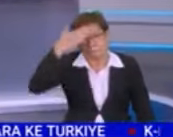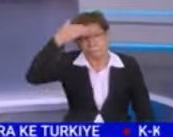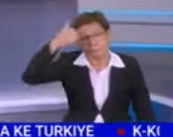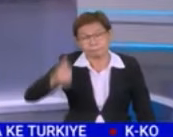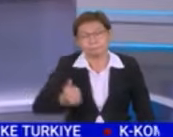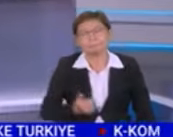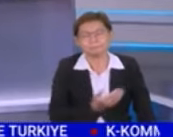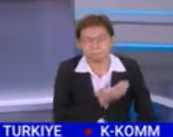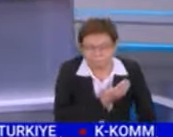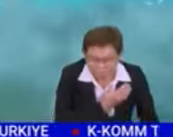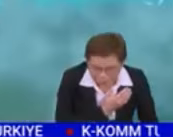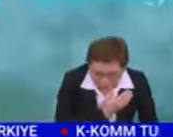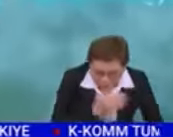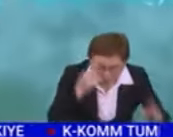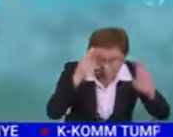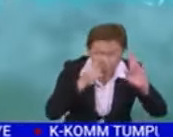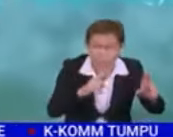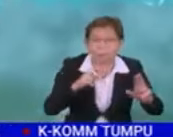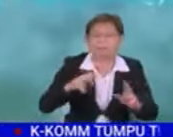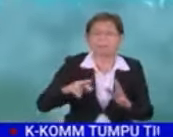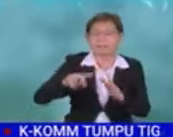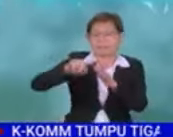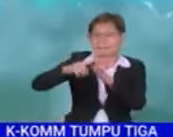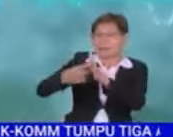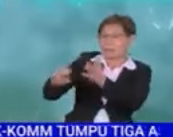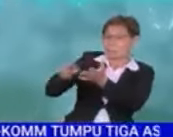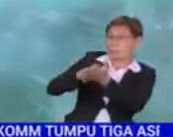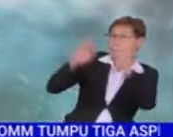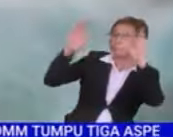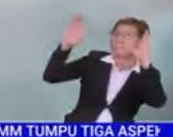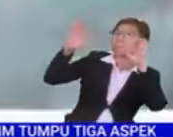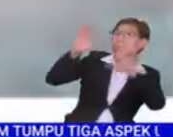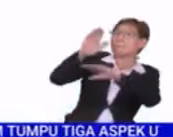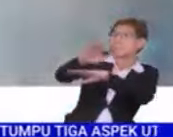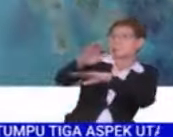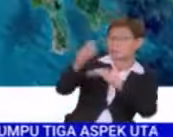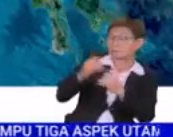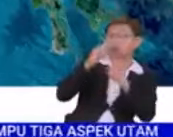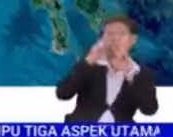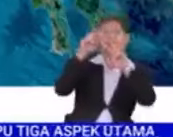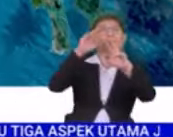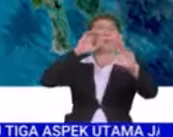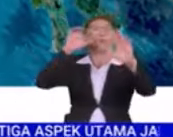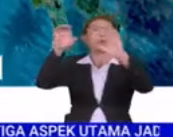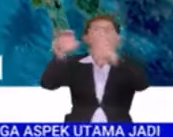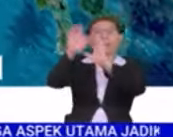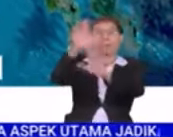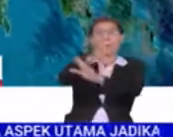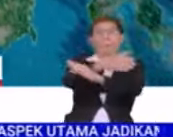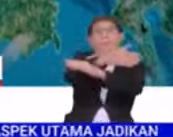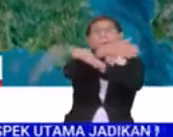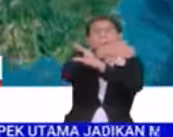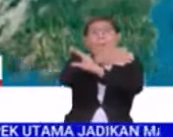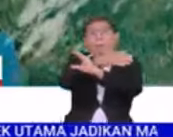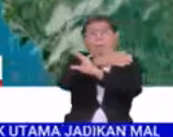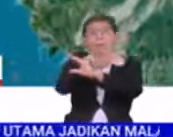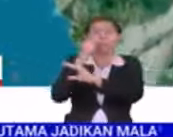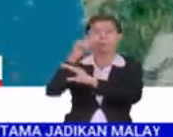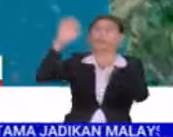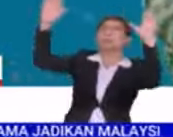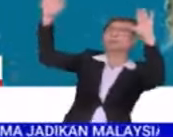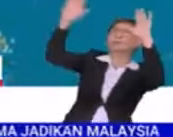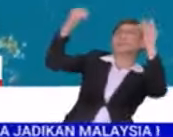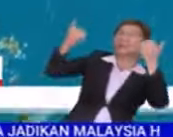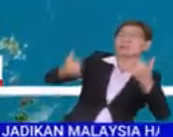Assalamualaikum dan salam hormat. Baiklah, kita mulakan laporan pada petang ini dengan melihat terlebih dahulu paparan imej kamera radar bagi tinjauan cuaca yang